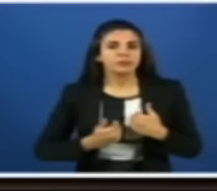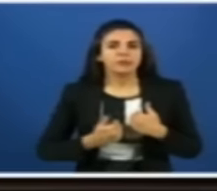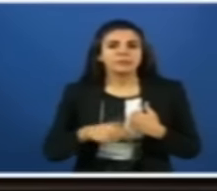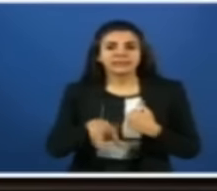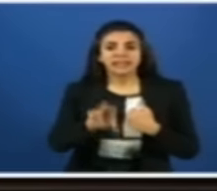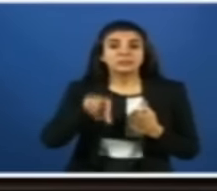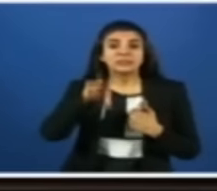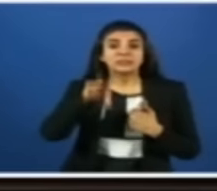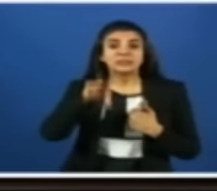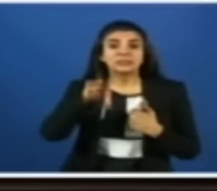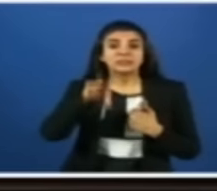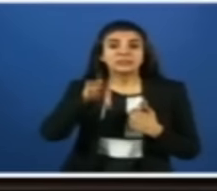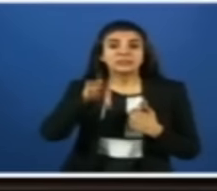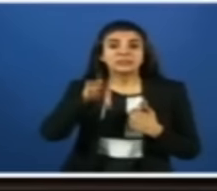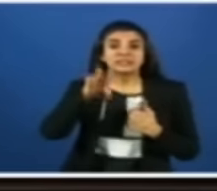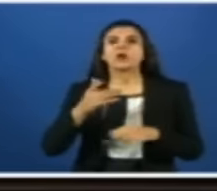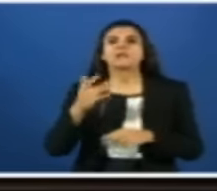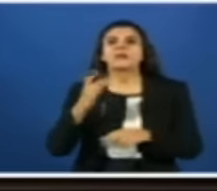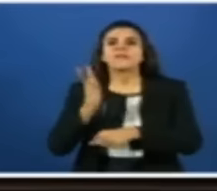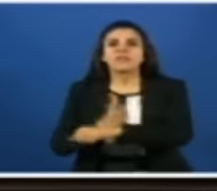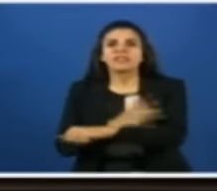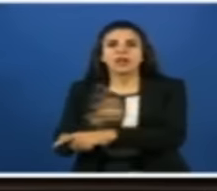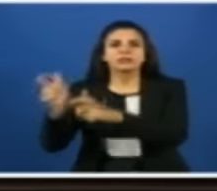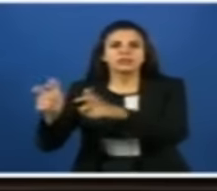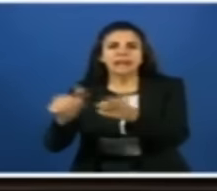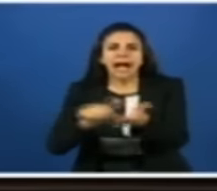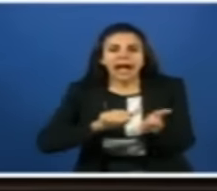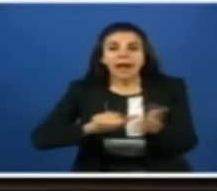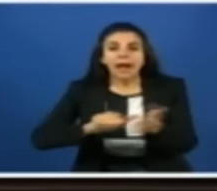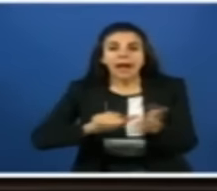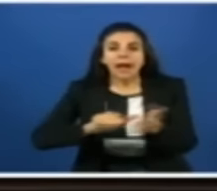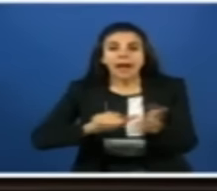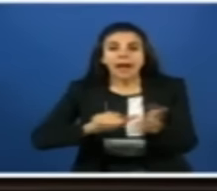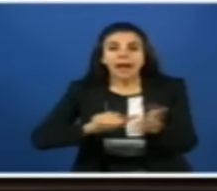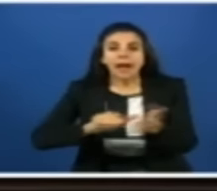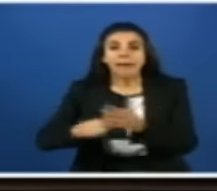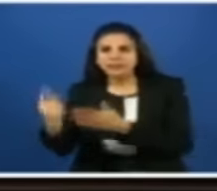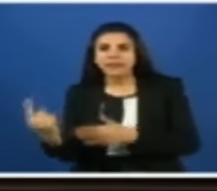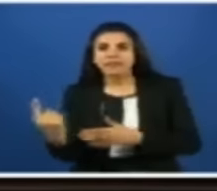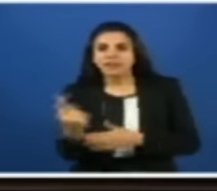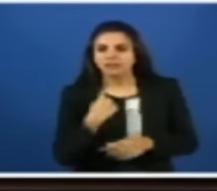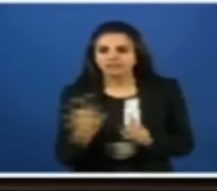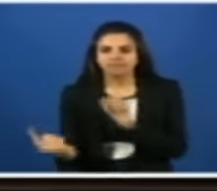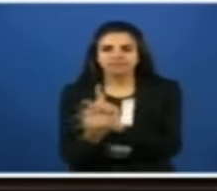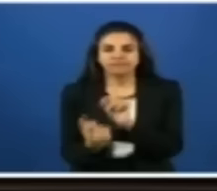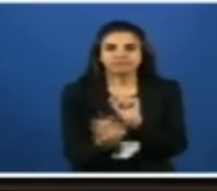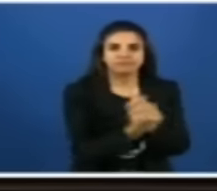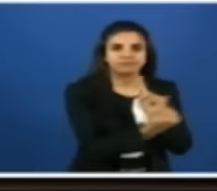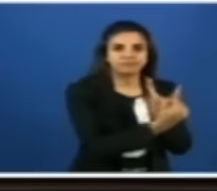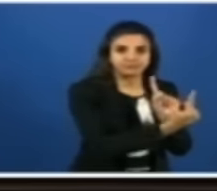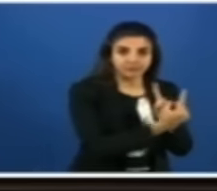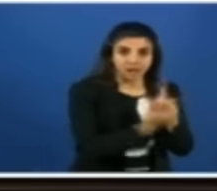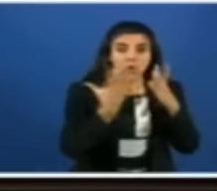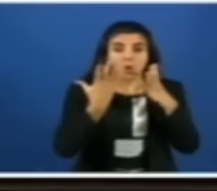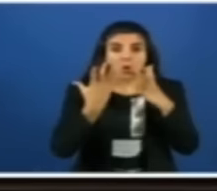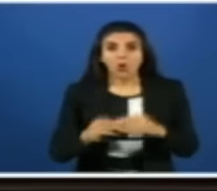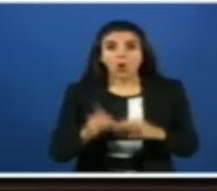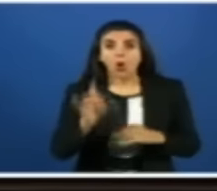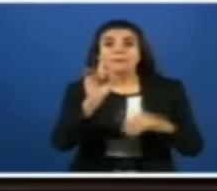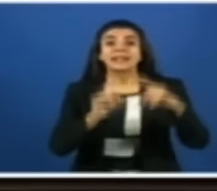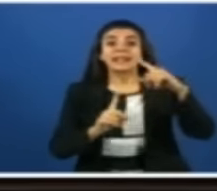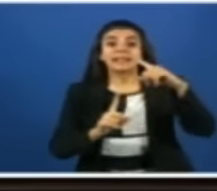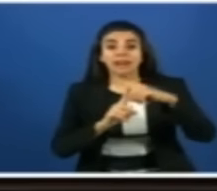78 ilimizden bütün milletvekillerimizle bir araya geldik. 15